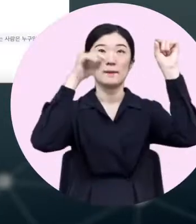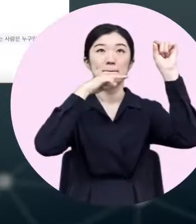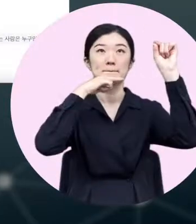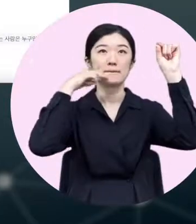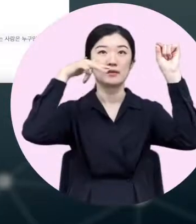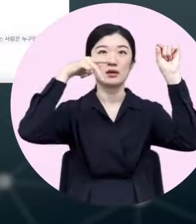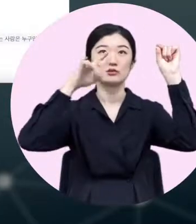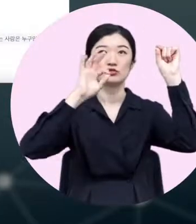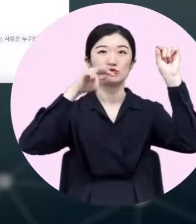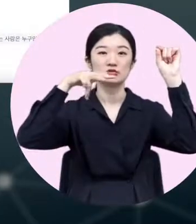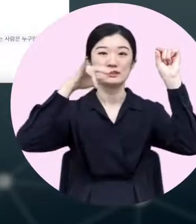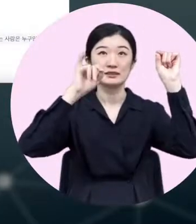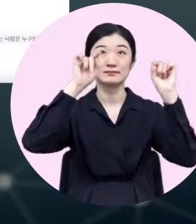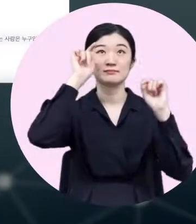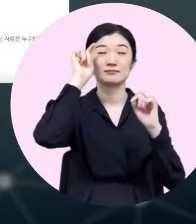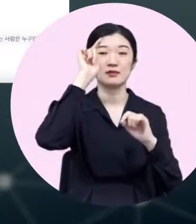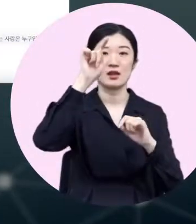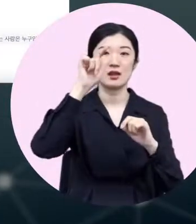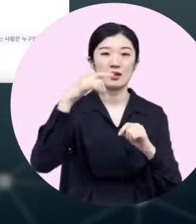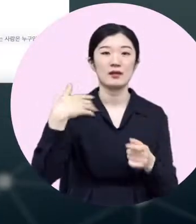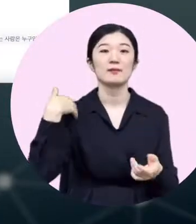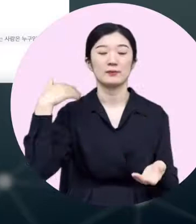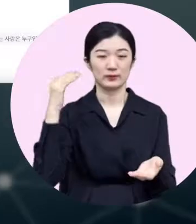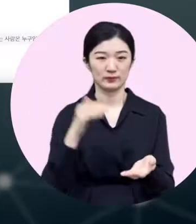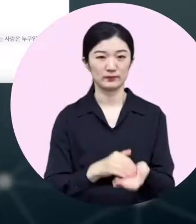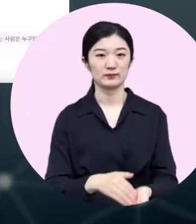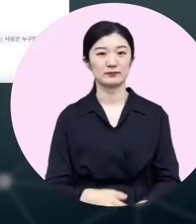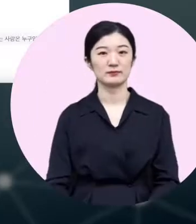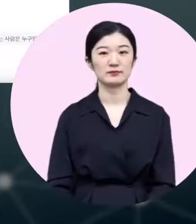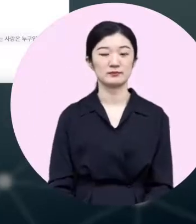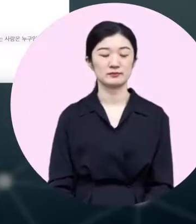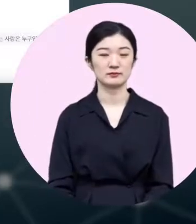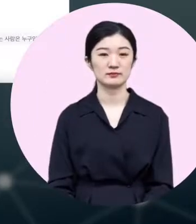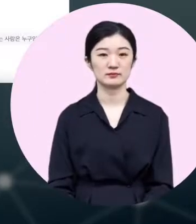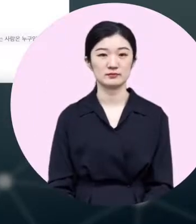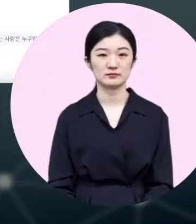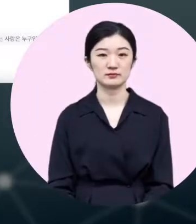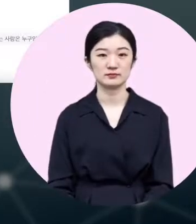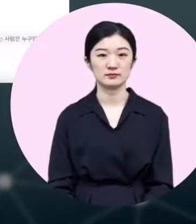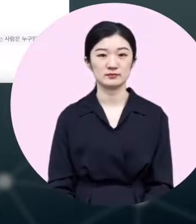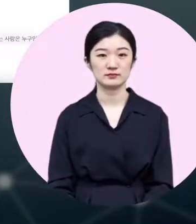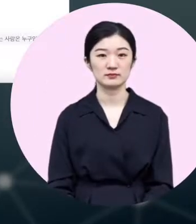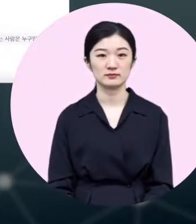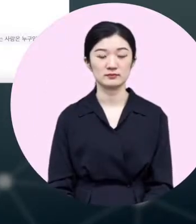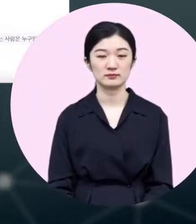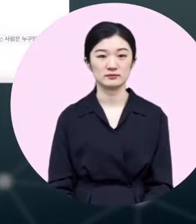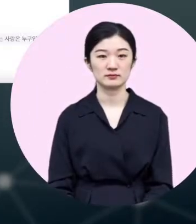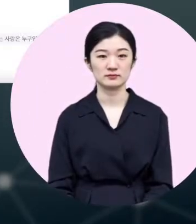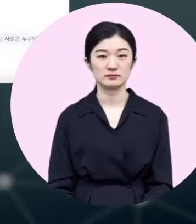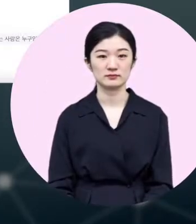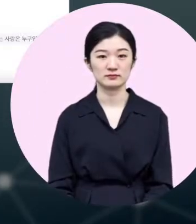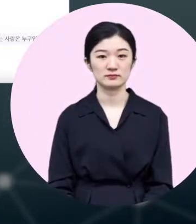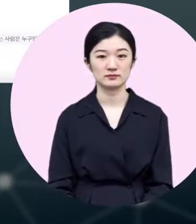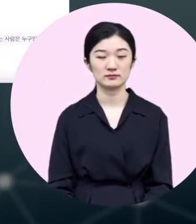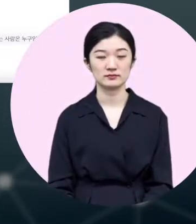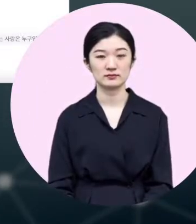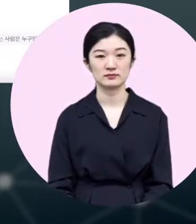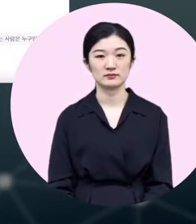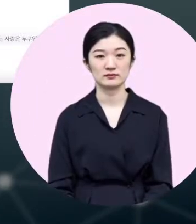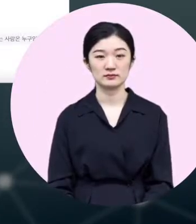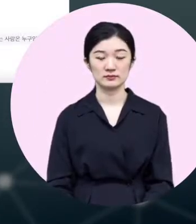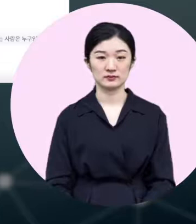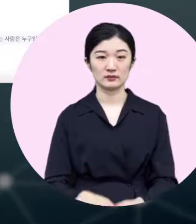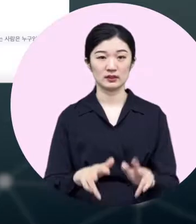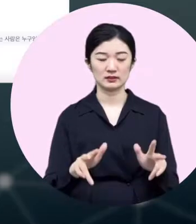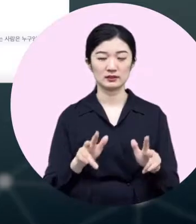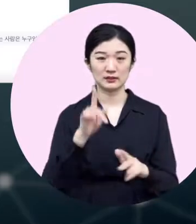눌러주시면 다시 이 화면으로 돌아오겠죠. 네, 그죠? 잠깐 비디오를 꺼놓을게요. 네. 그러면 여기에서 이제 하나